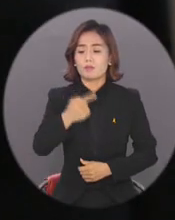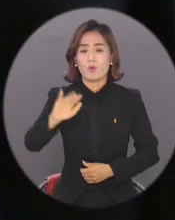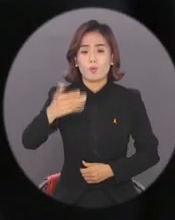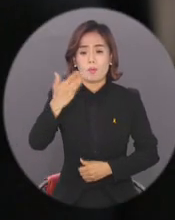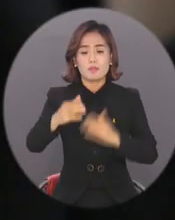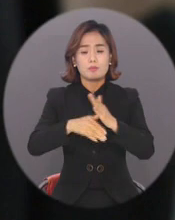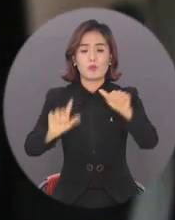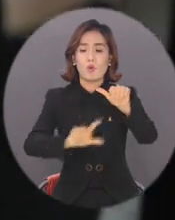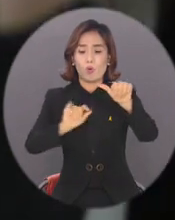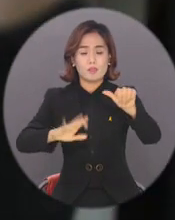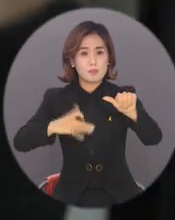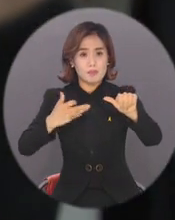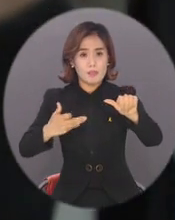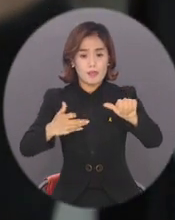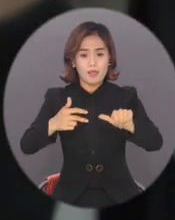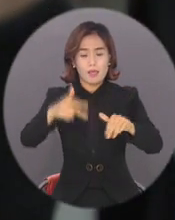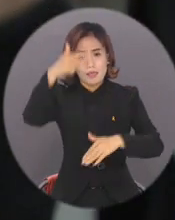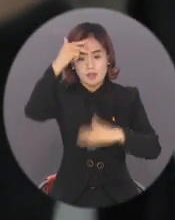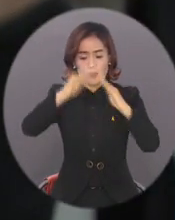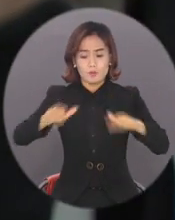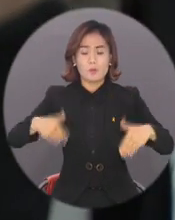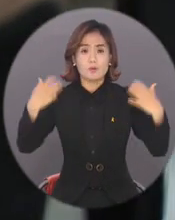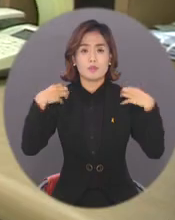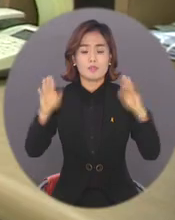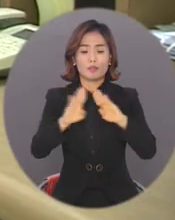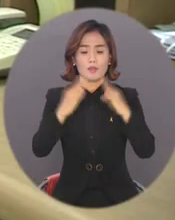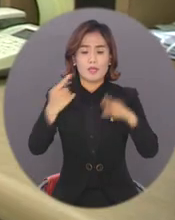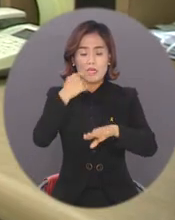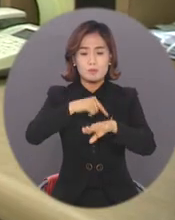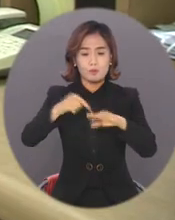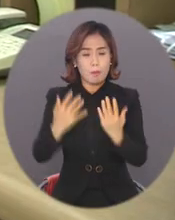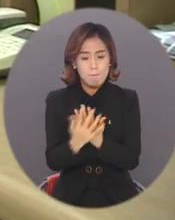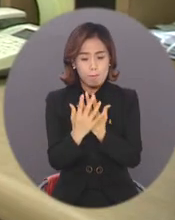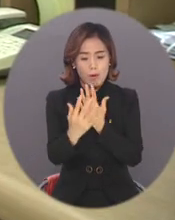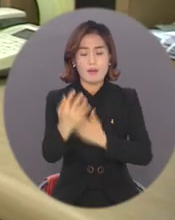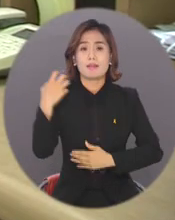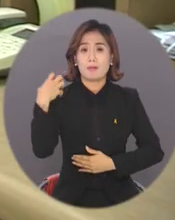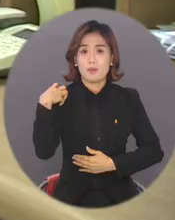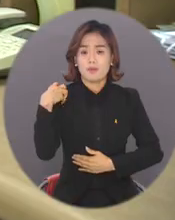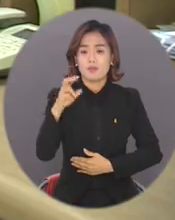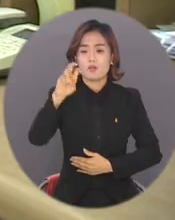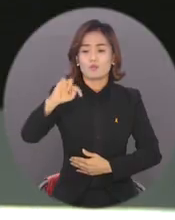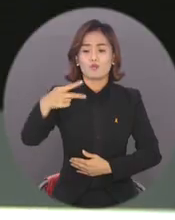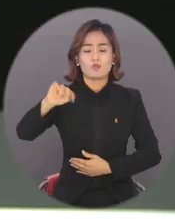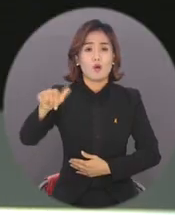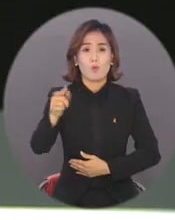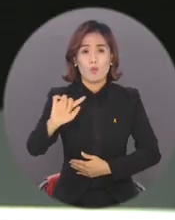1980년 5월 14일 옛 전남도청 앞에서 열린 민족 민주화 성회의 사회를 맡았던 문석환